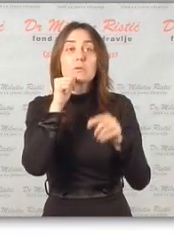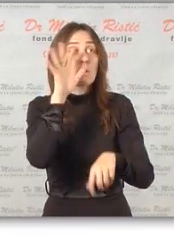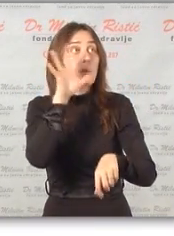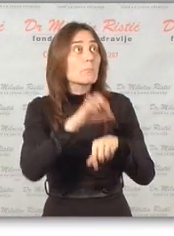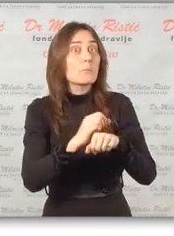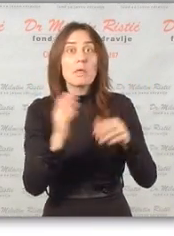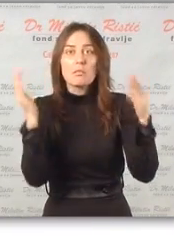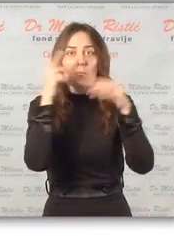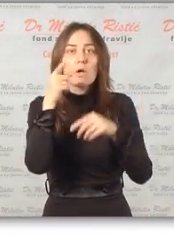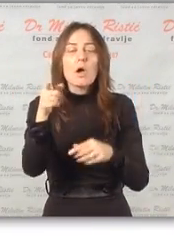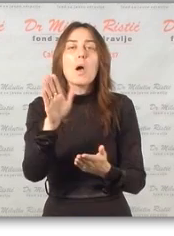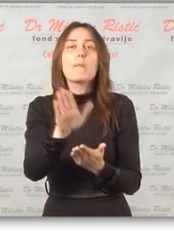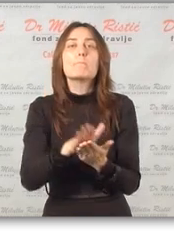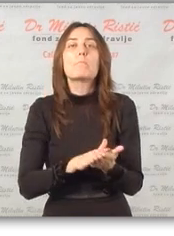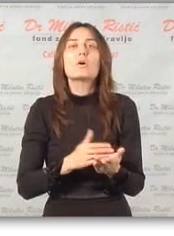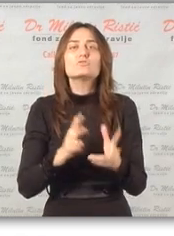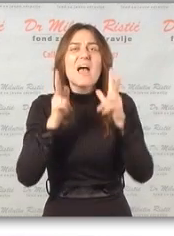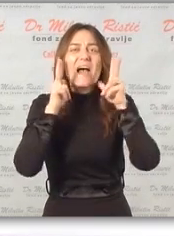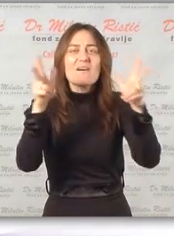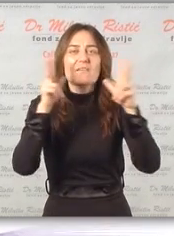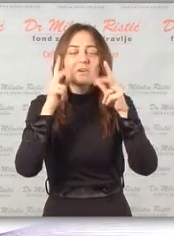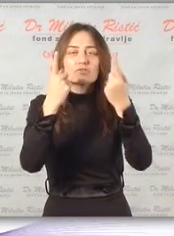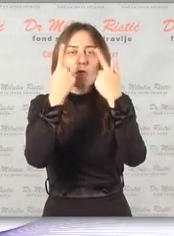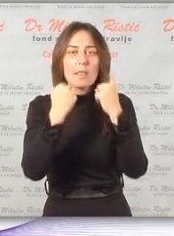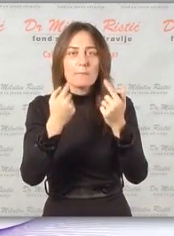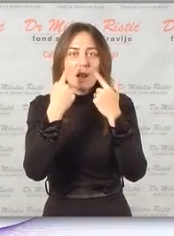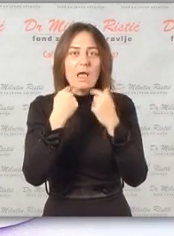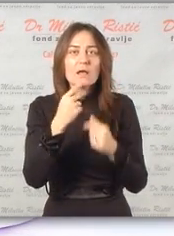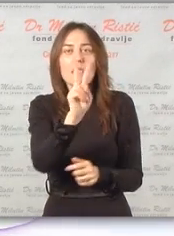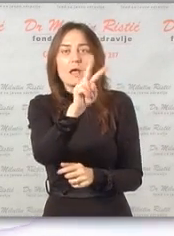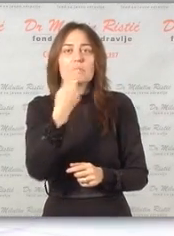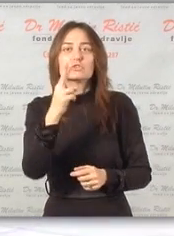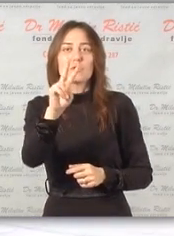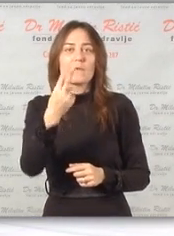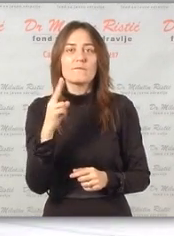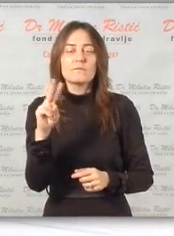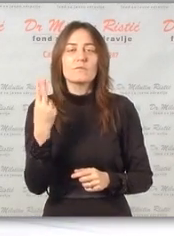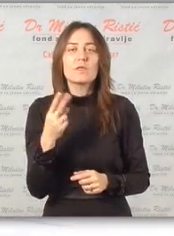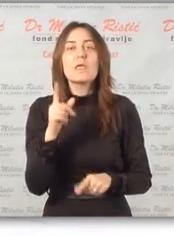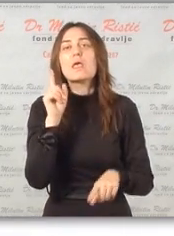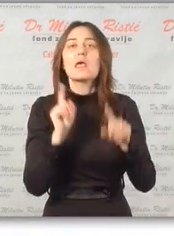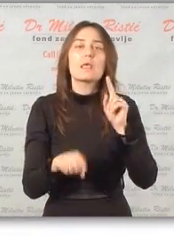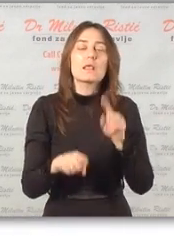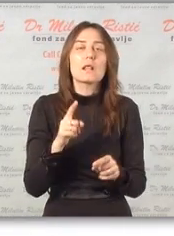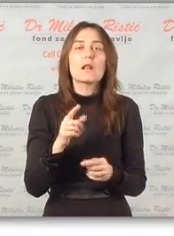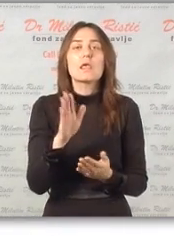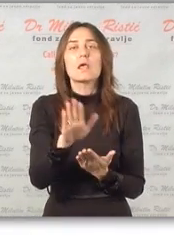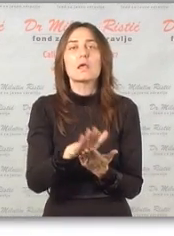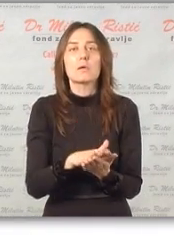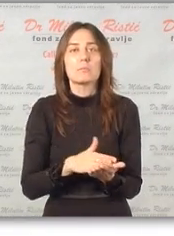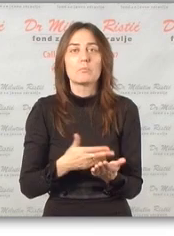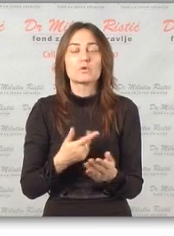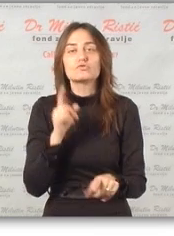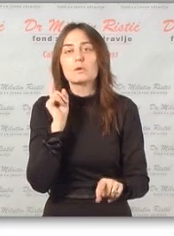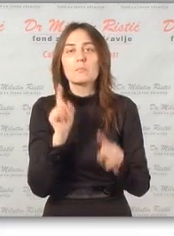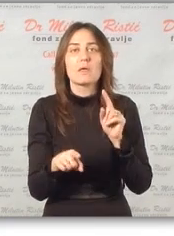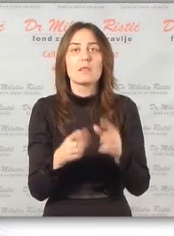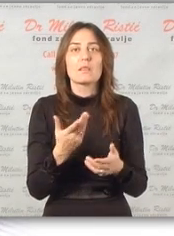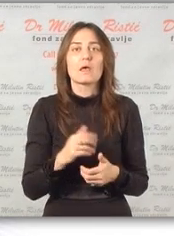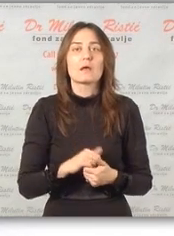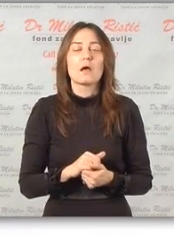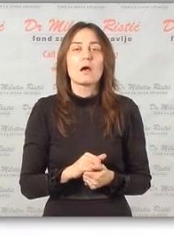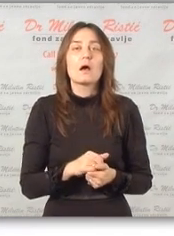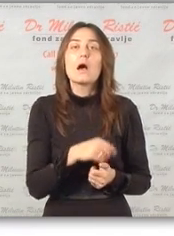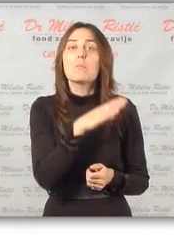u toku noći se probudi i primeti mrak, onda počinje vrištanje, plakanje, dozivanje ili